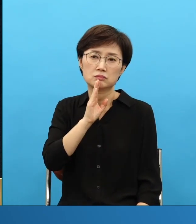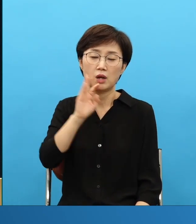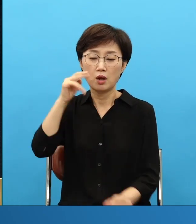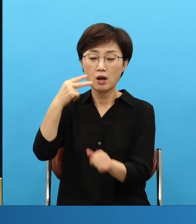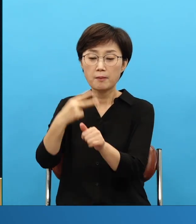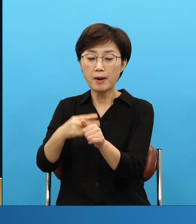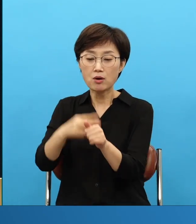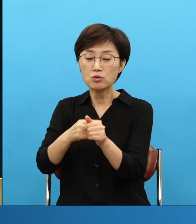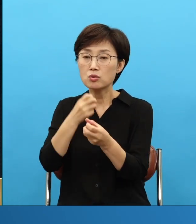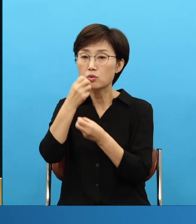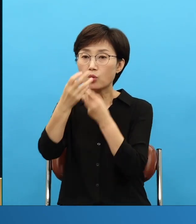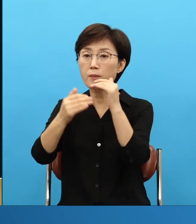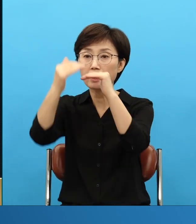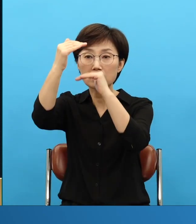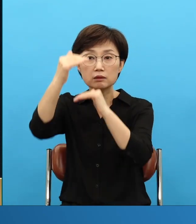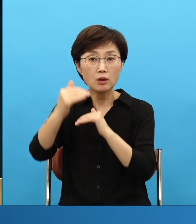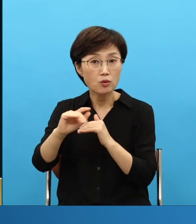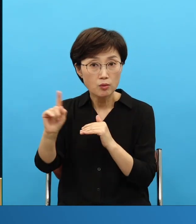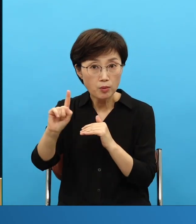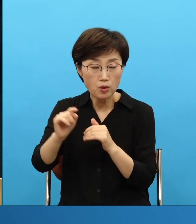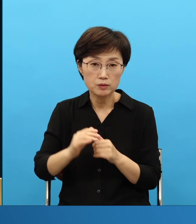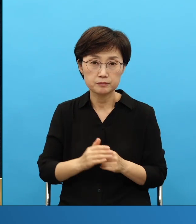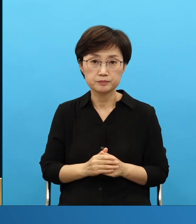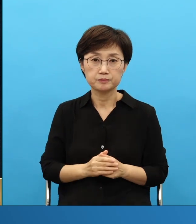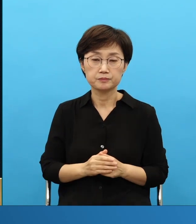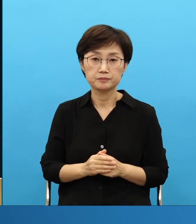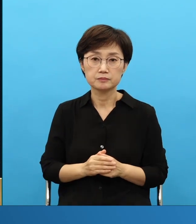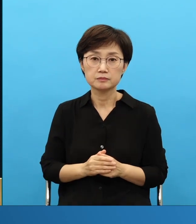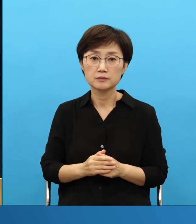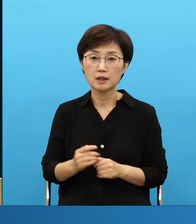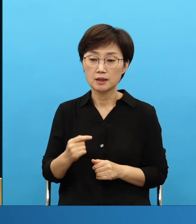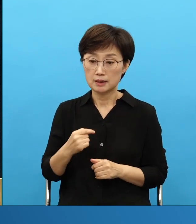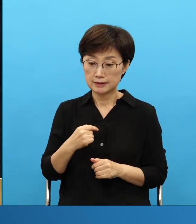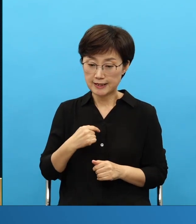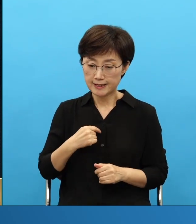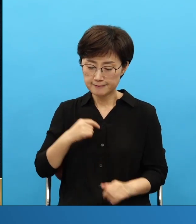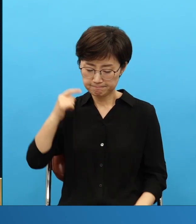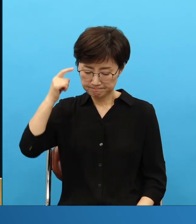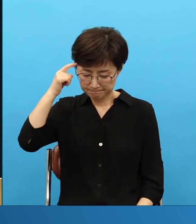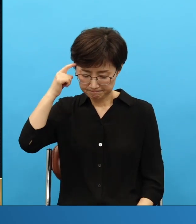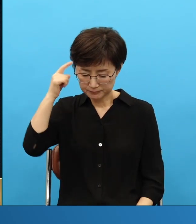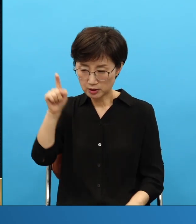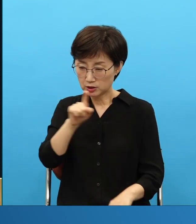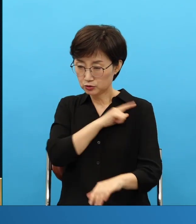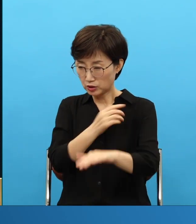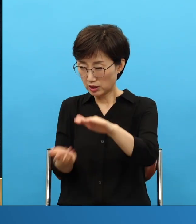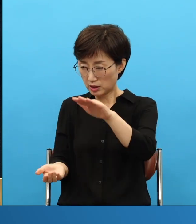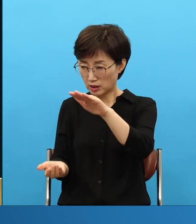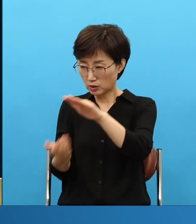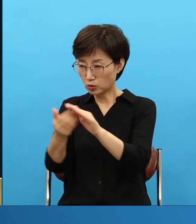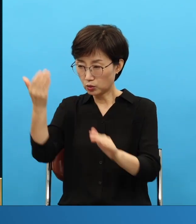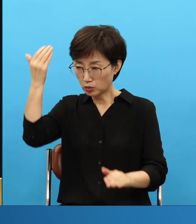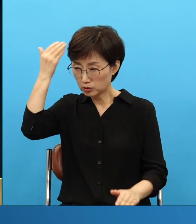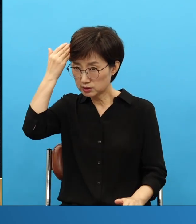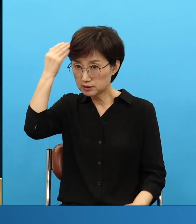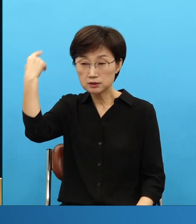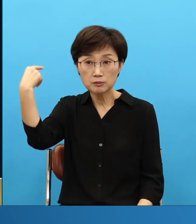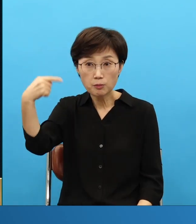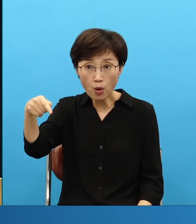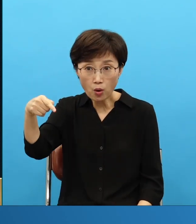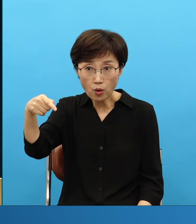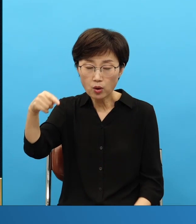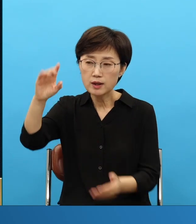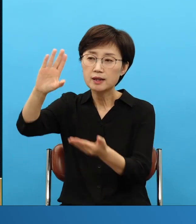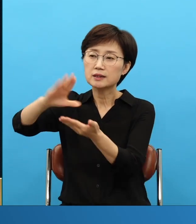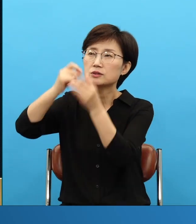본문에서 But what does Paul say in today's passage? 최고의 지식 그리스도를 아는 것 He says the